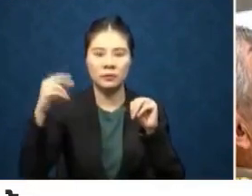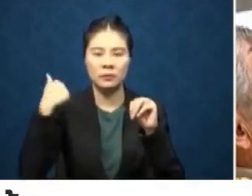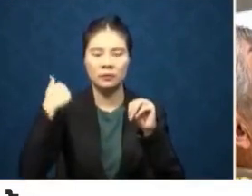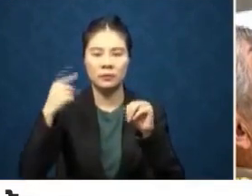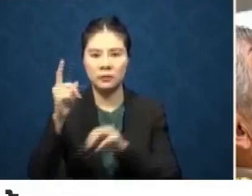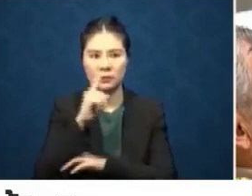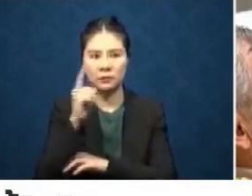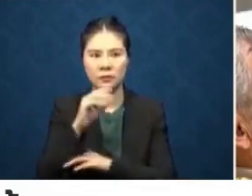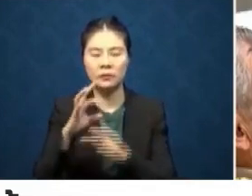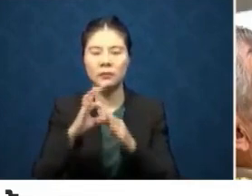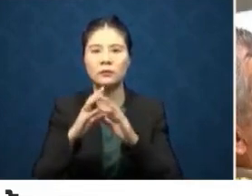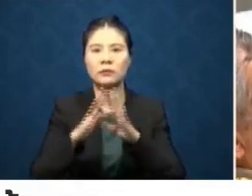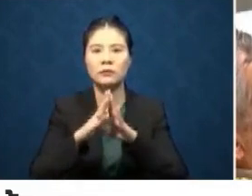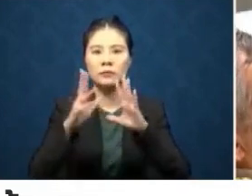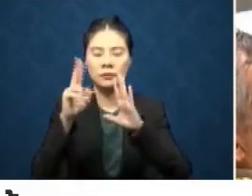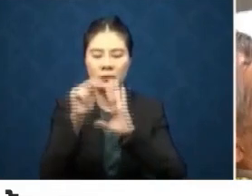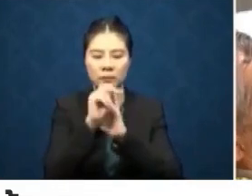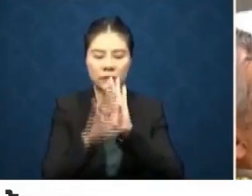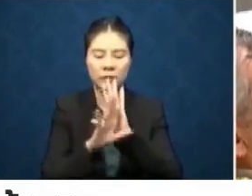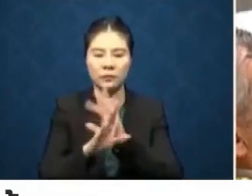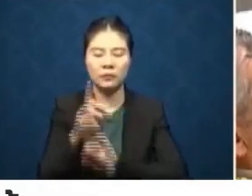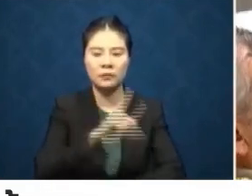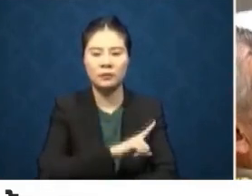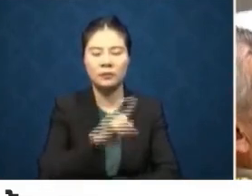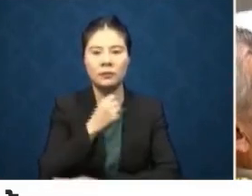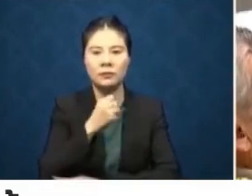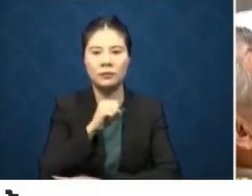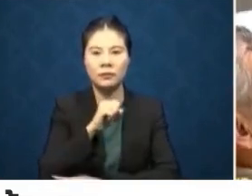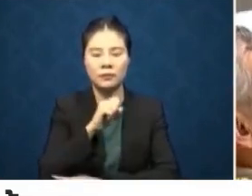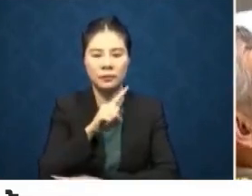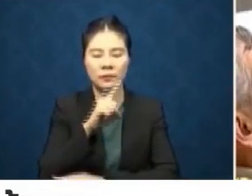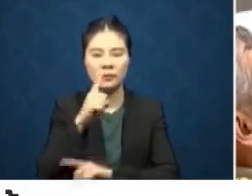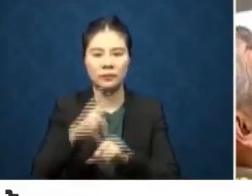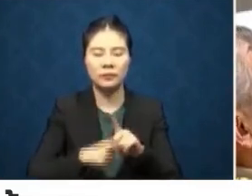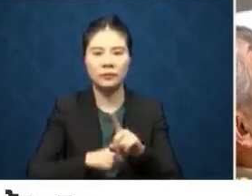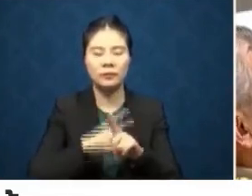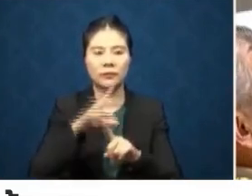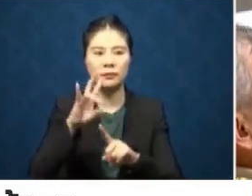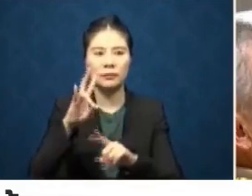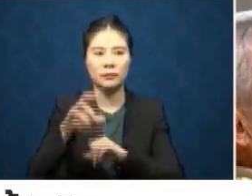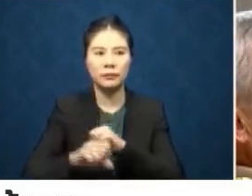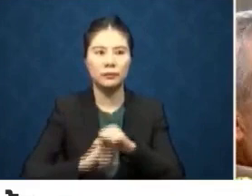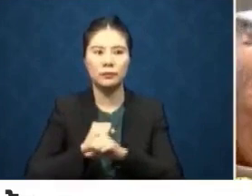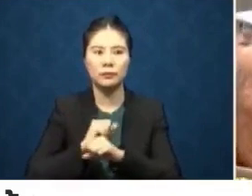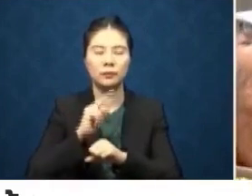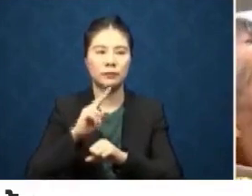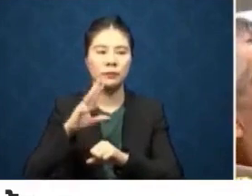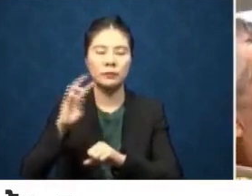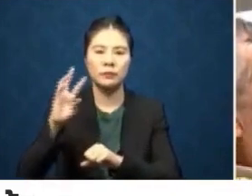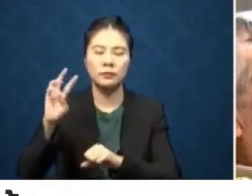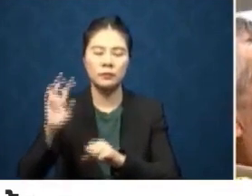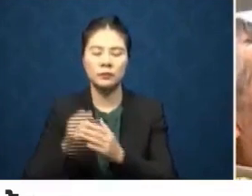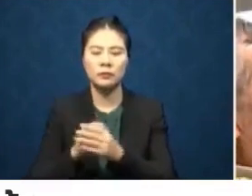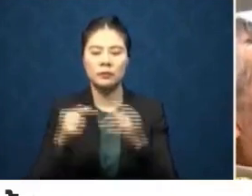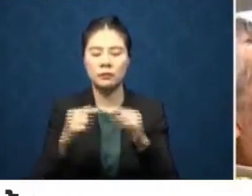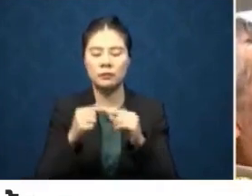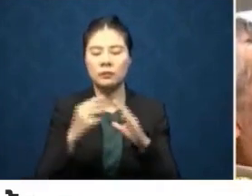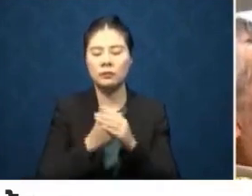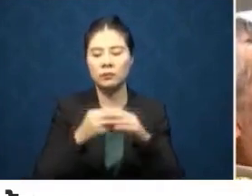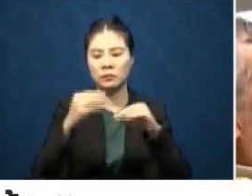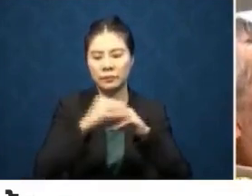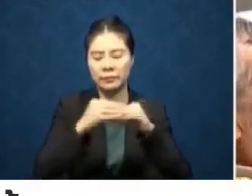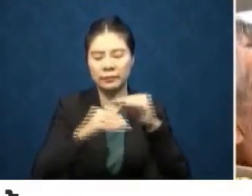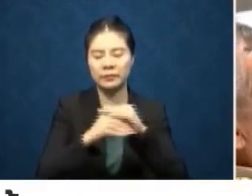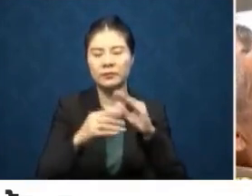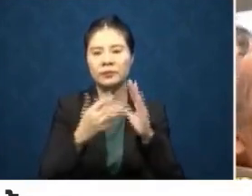ทุนที่จะนำมาใช้แล้วก็สุ่มเสี่ยงจากขัดรัฐธรรมนูญมาตรา 62ซึ่งกำหนดให้รัฐต้องมีหน้าที่รักษาวินัย